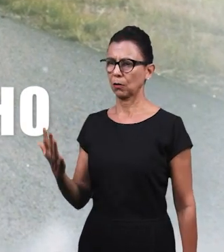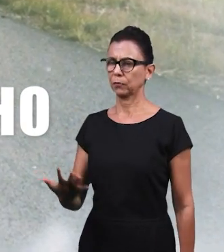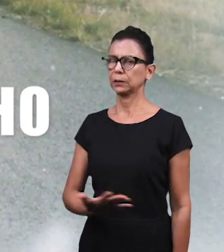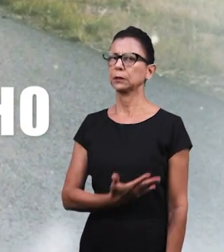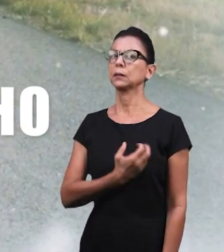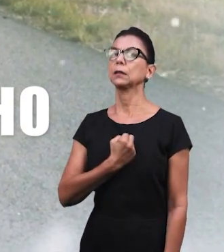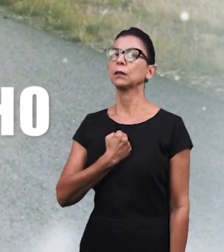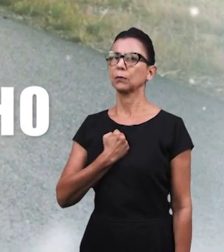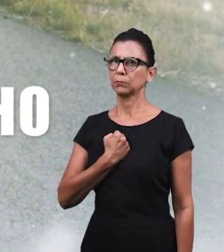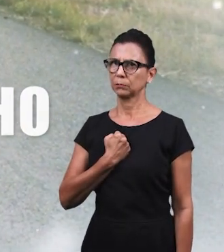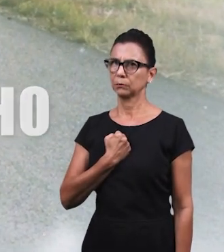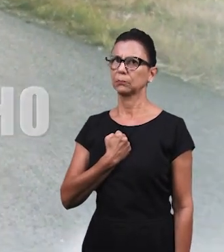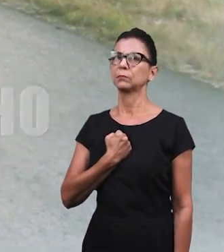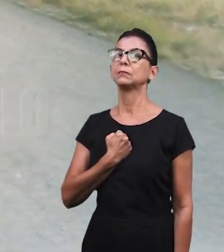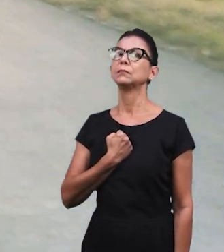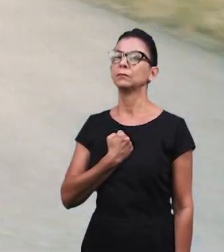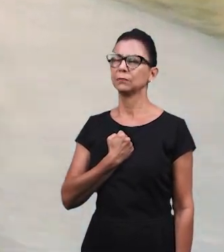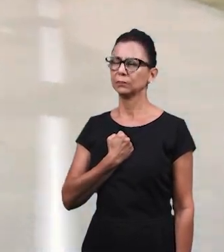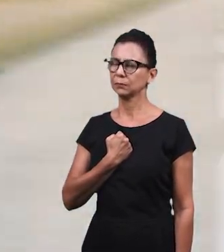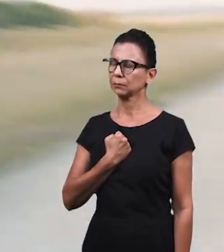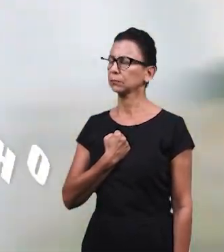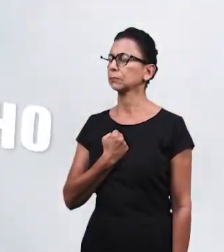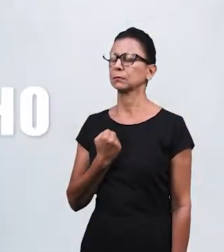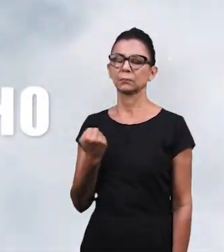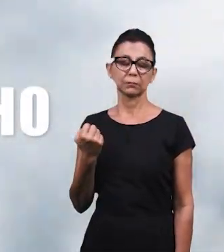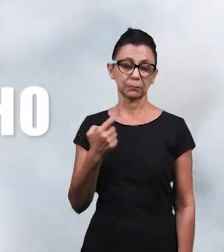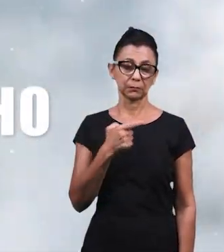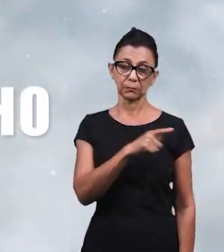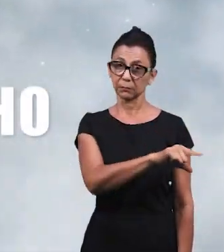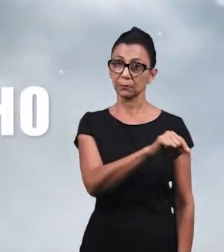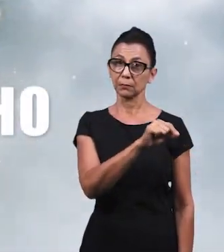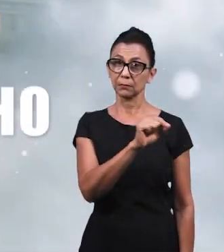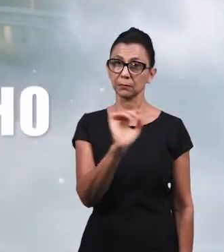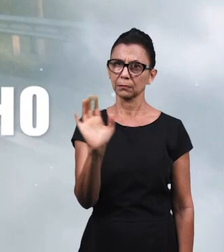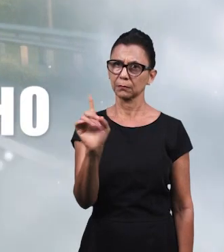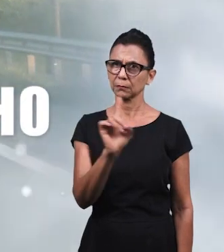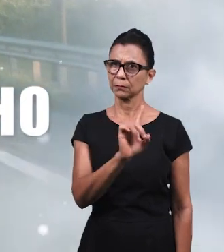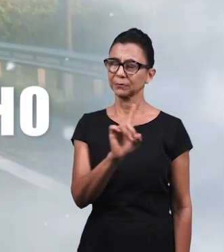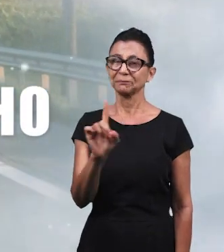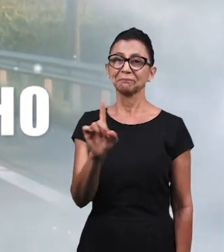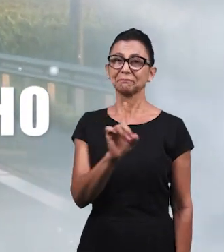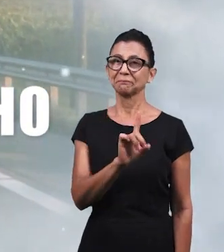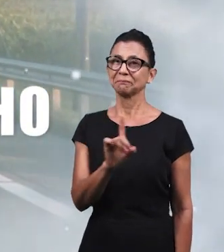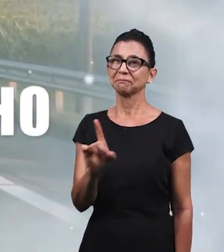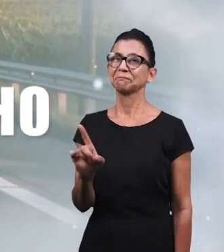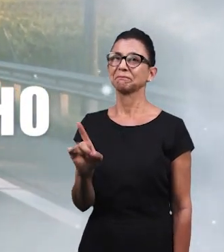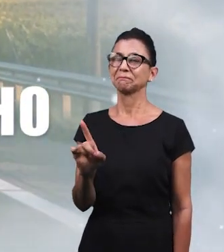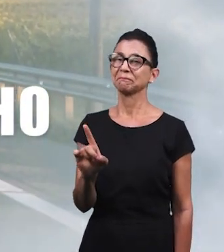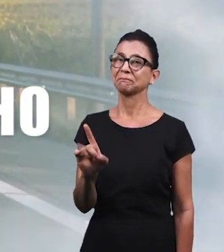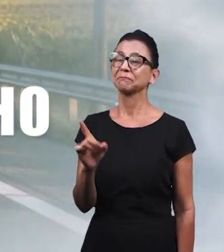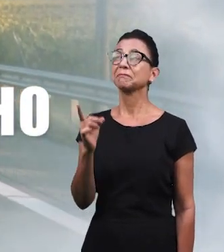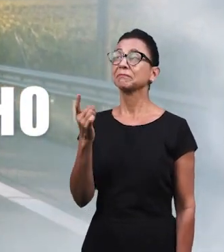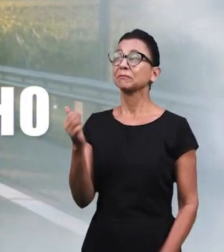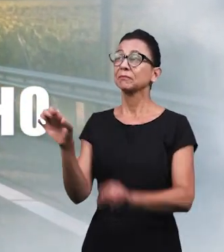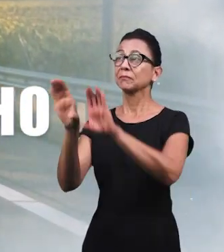porta do céu sou eu. Não sigas por outro